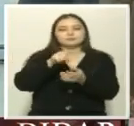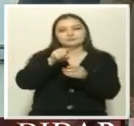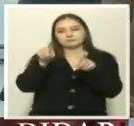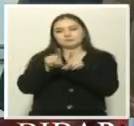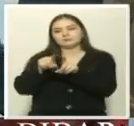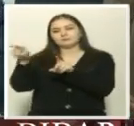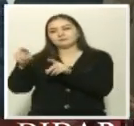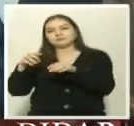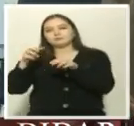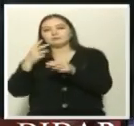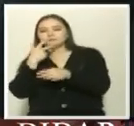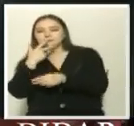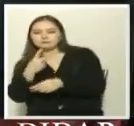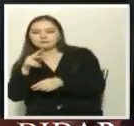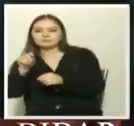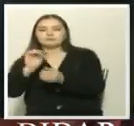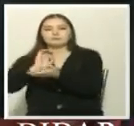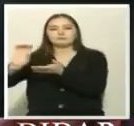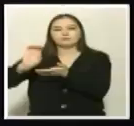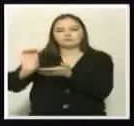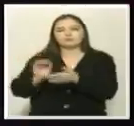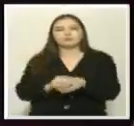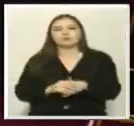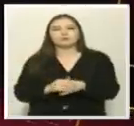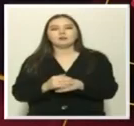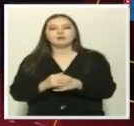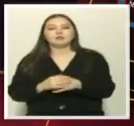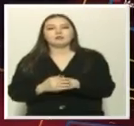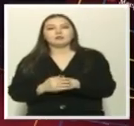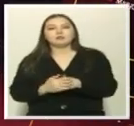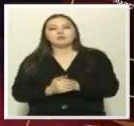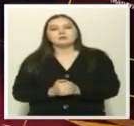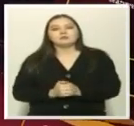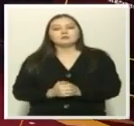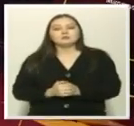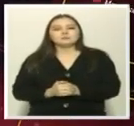планируется трудоустроить около 40 тысяч человек Жанну Руслан саламатов муринов дидар